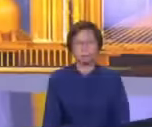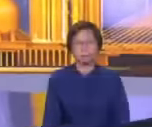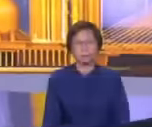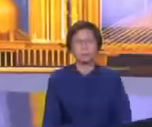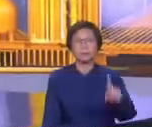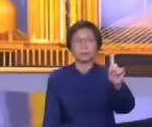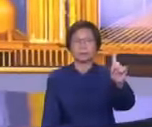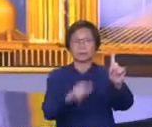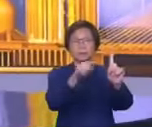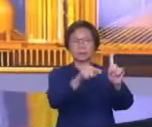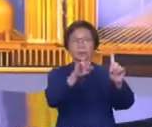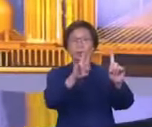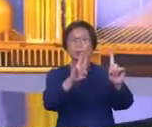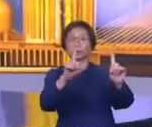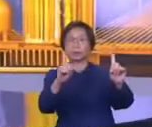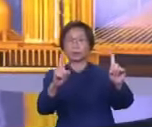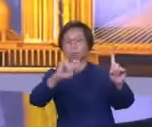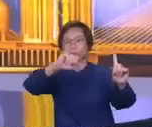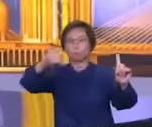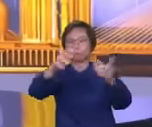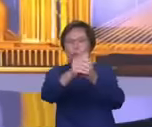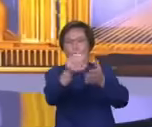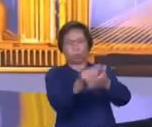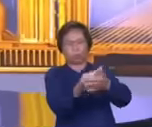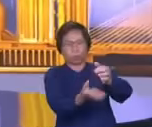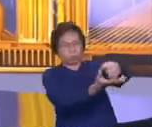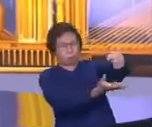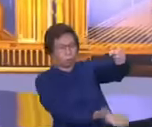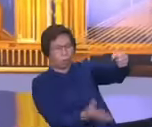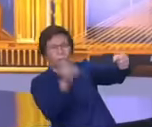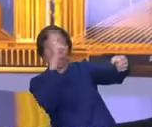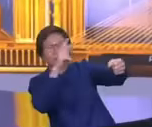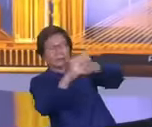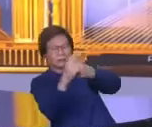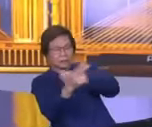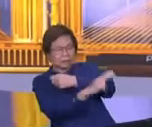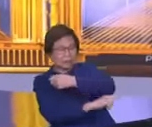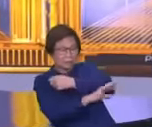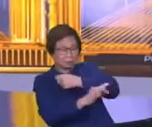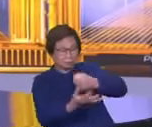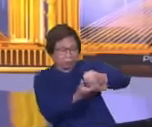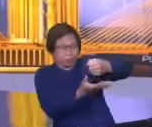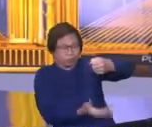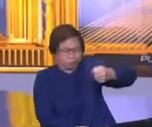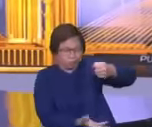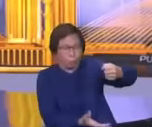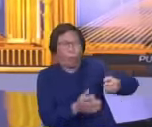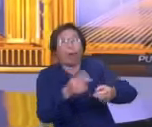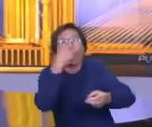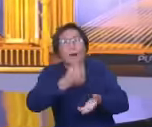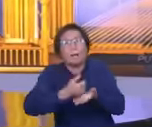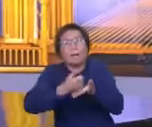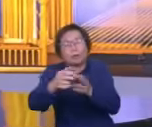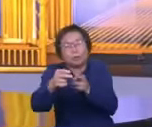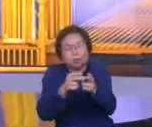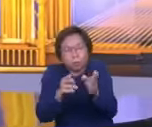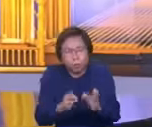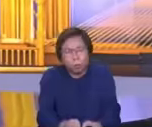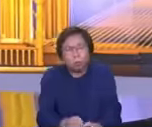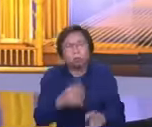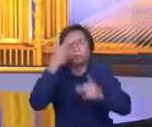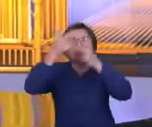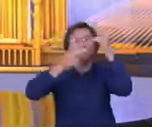MP1 perpuluhan 71 juta ringke diperuntukkan raja and Negeri Sembilan lagi membantu pengujian industri pelancongan